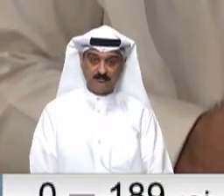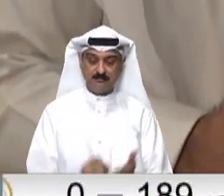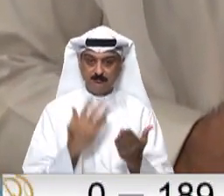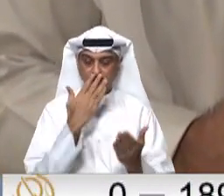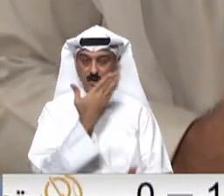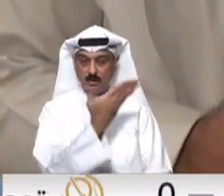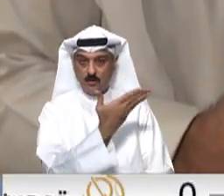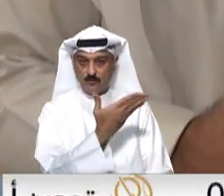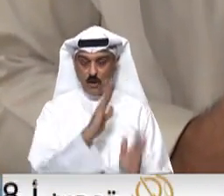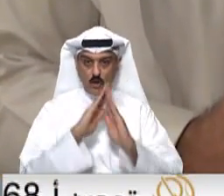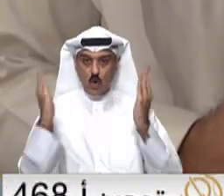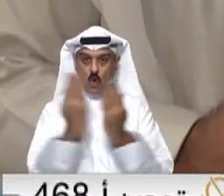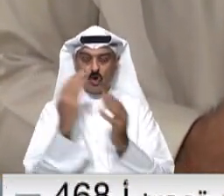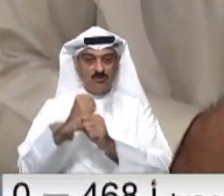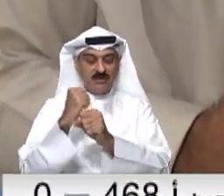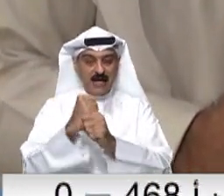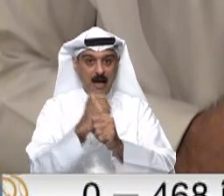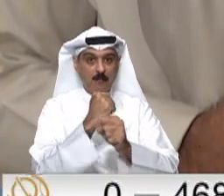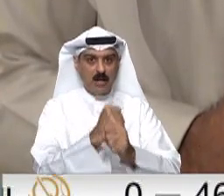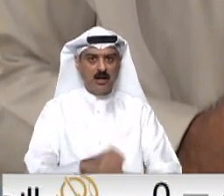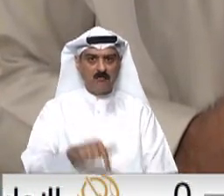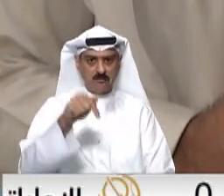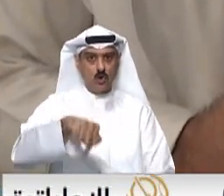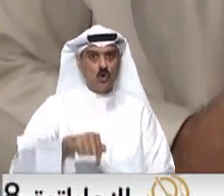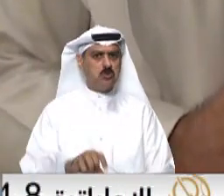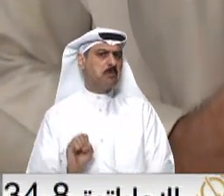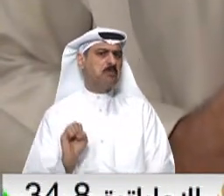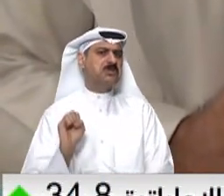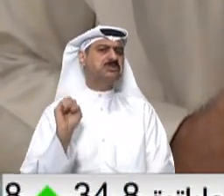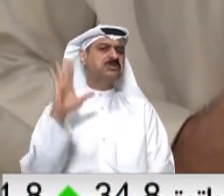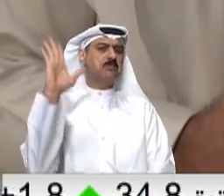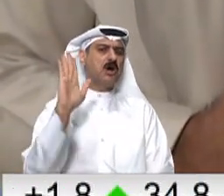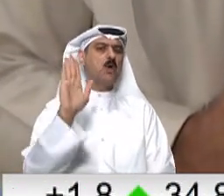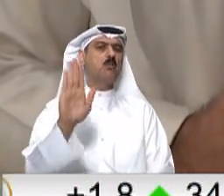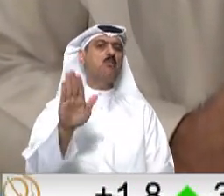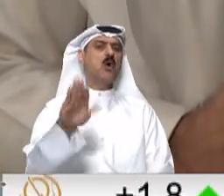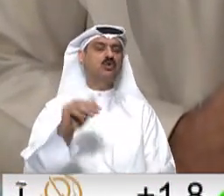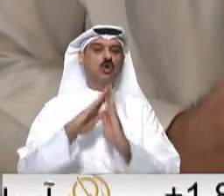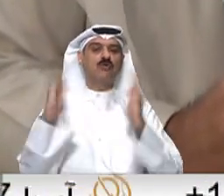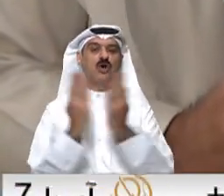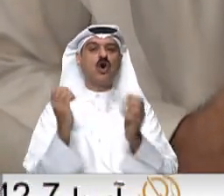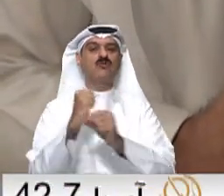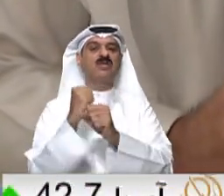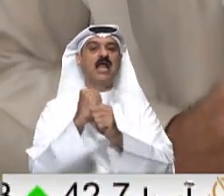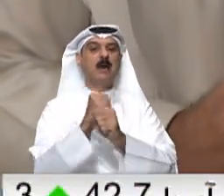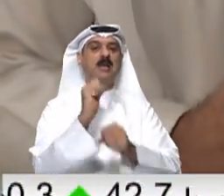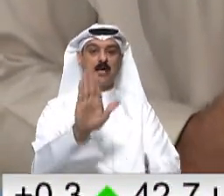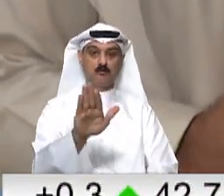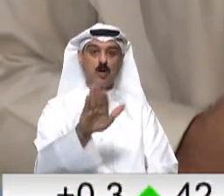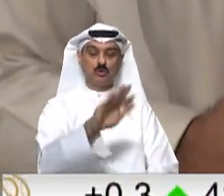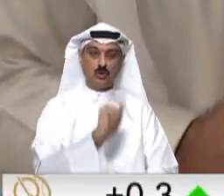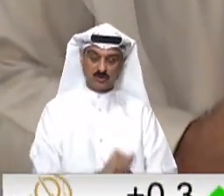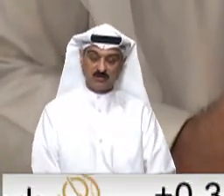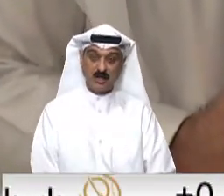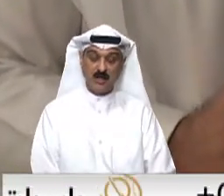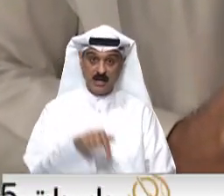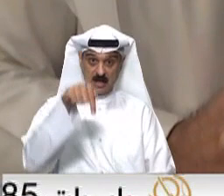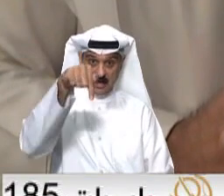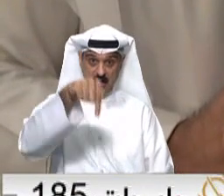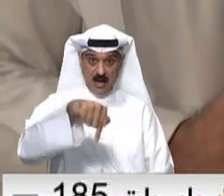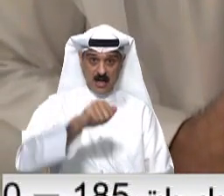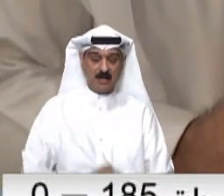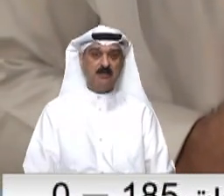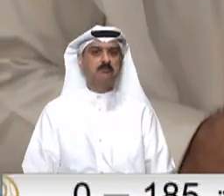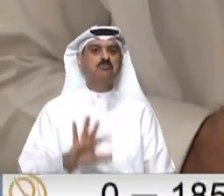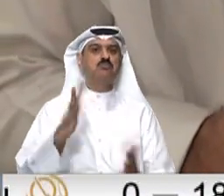جاسم الأستاذ، الذي تواجد مبكرا في غرفة يعني العمليات في وزارة الأشغال العامة، وواصل بعده وكيل